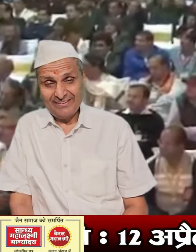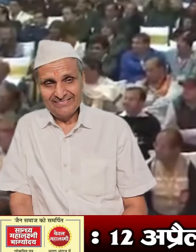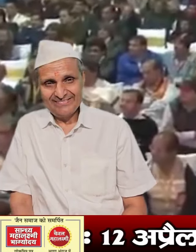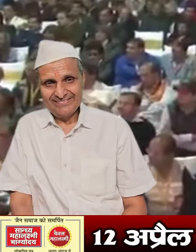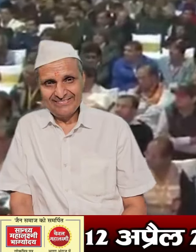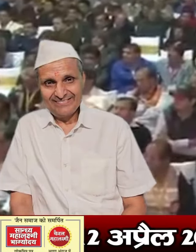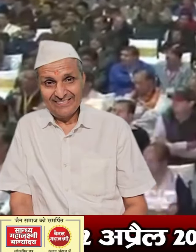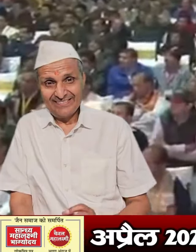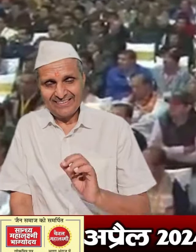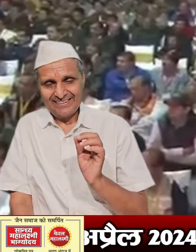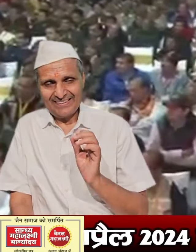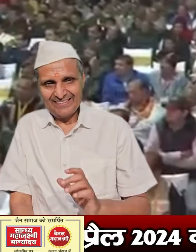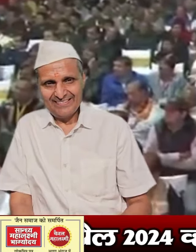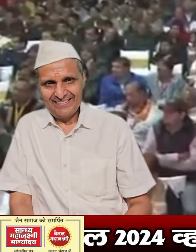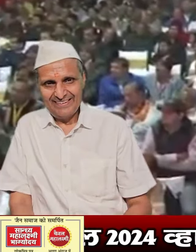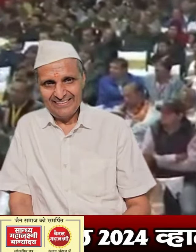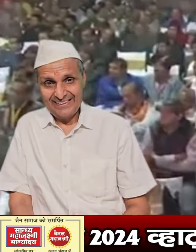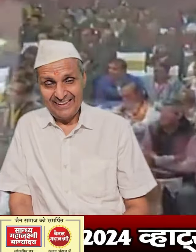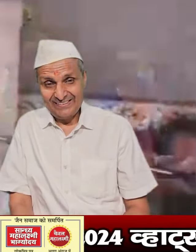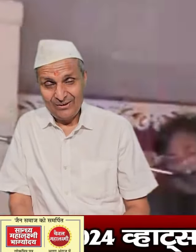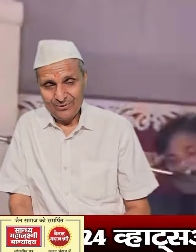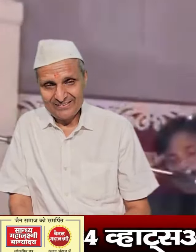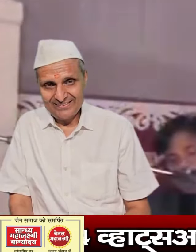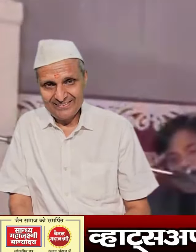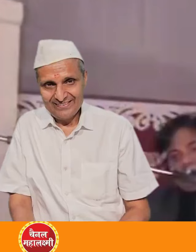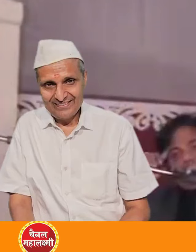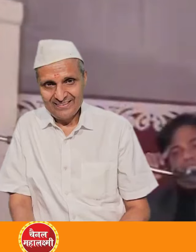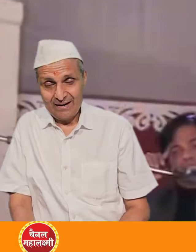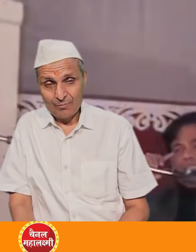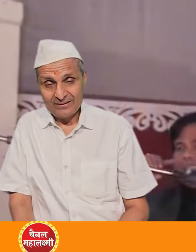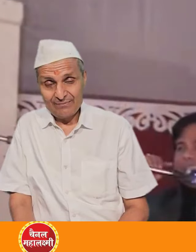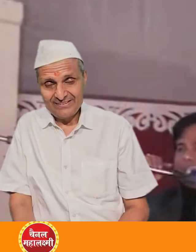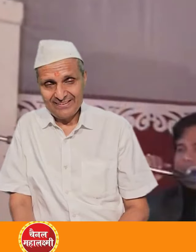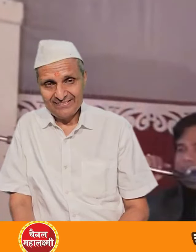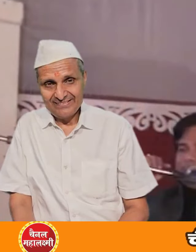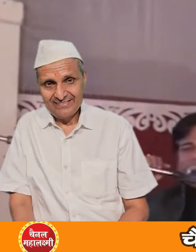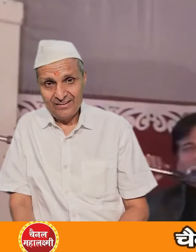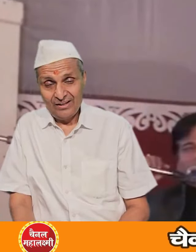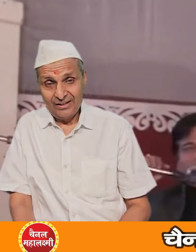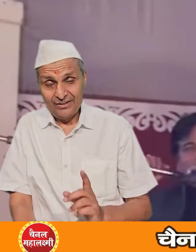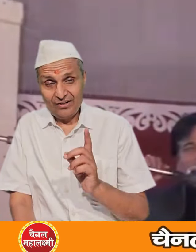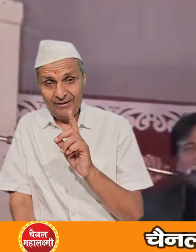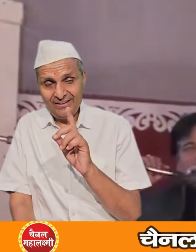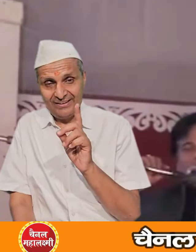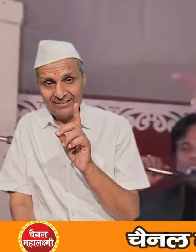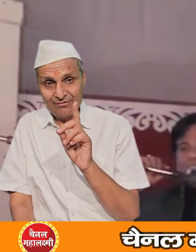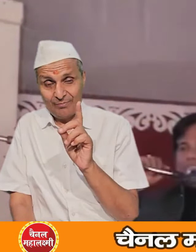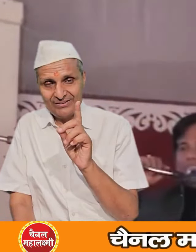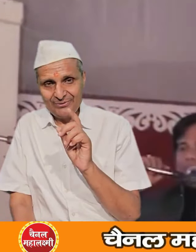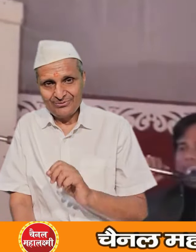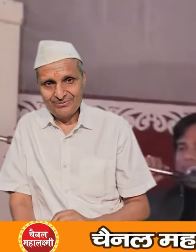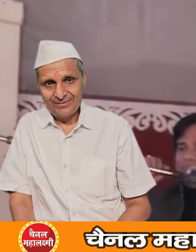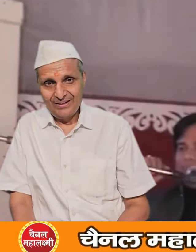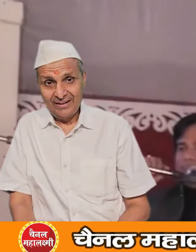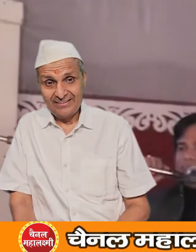एक कवि कथाकार शैलेंद्र लोड़ा जी आपको पता है व जैन है लेकिन कभी नहीं कहते व मैं